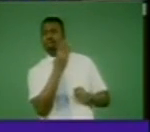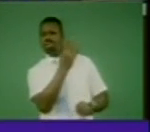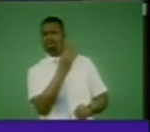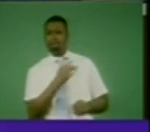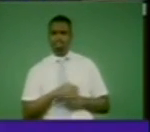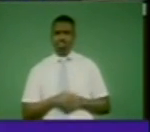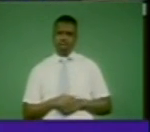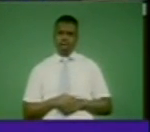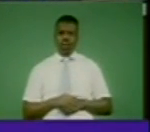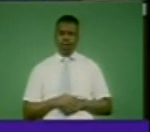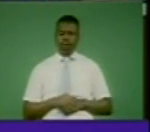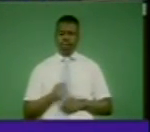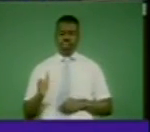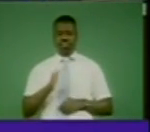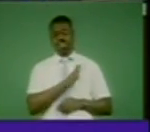Sura ya 15